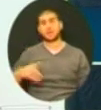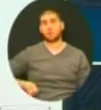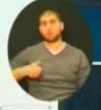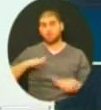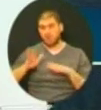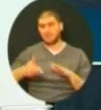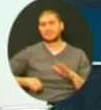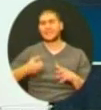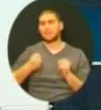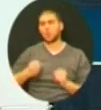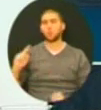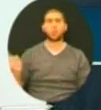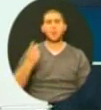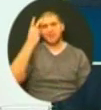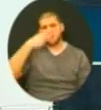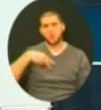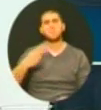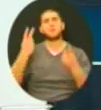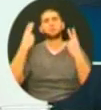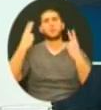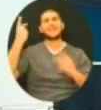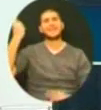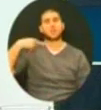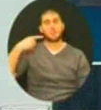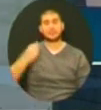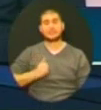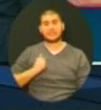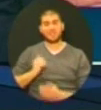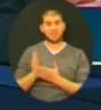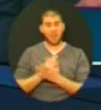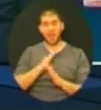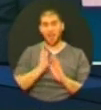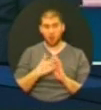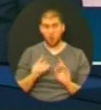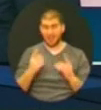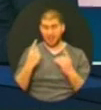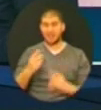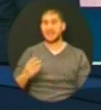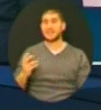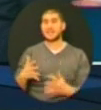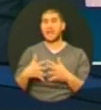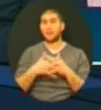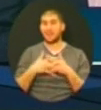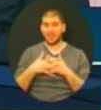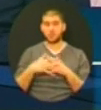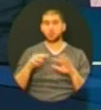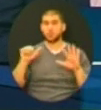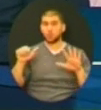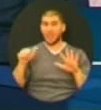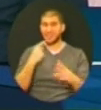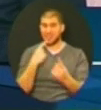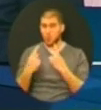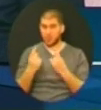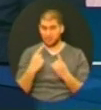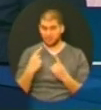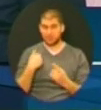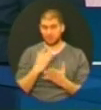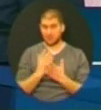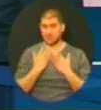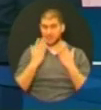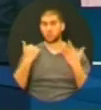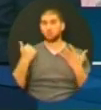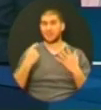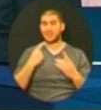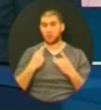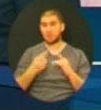הממשלה ושר הביטחון, כולם הבינו את משמעות האיום, הצבא נערך, הכל קרה. הקבינט, דרך אגב, 6 דיונים. אני קראתי פה 6